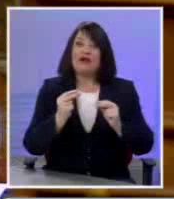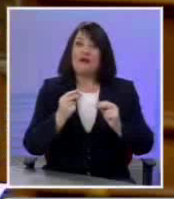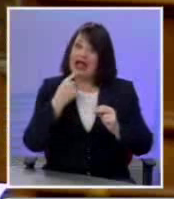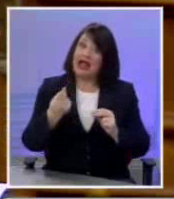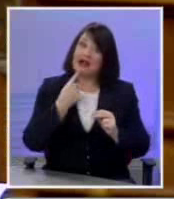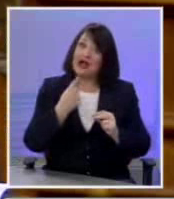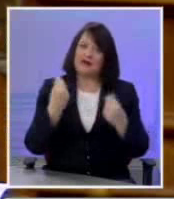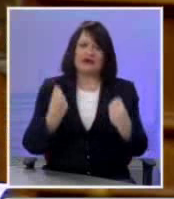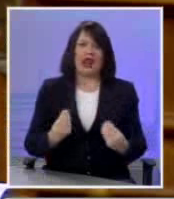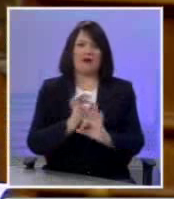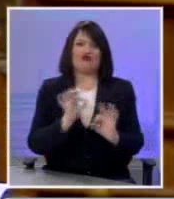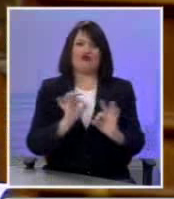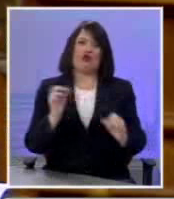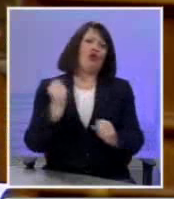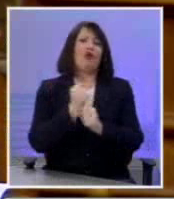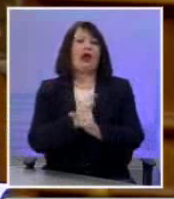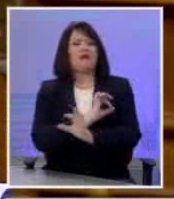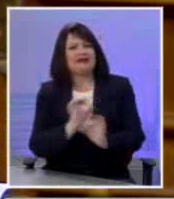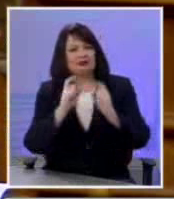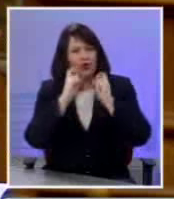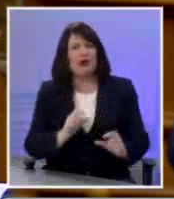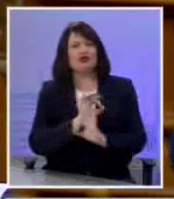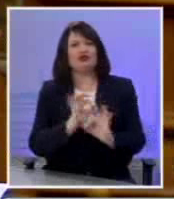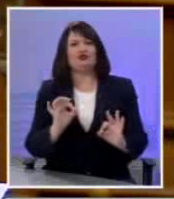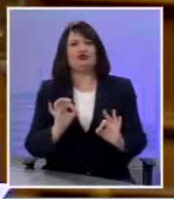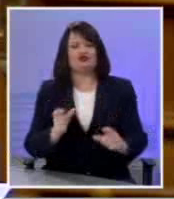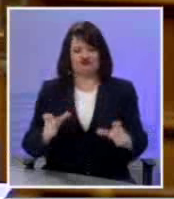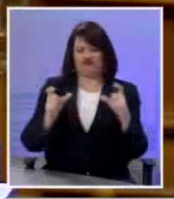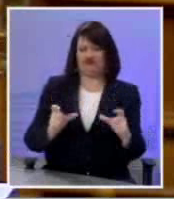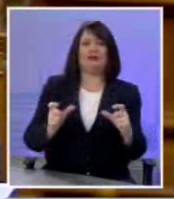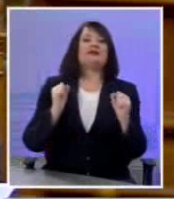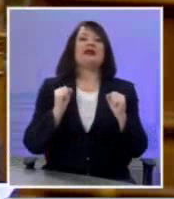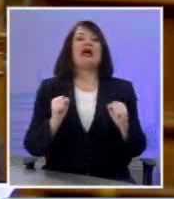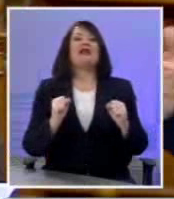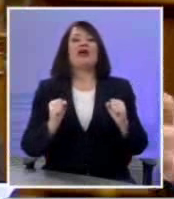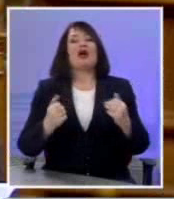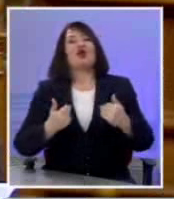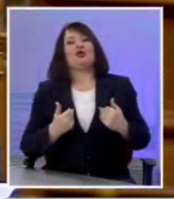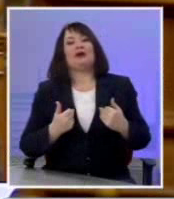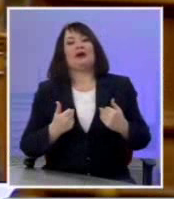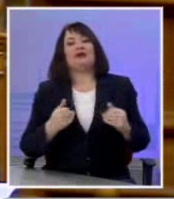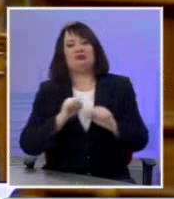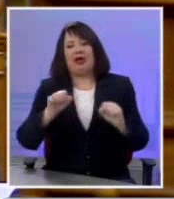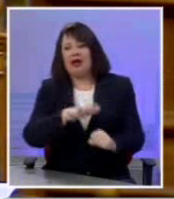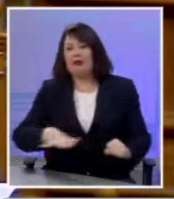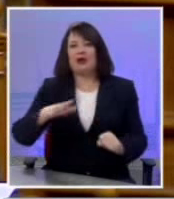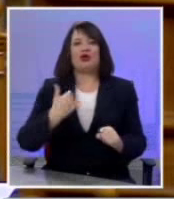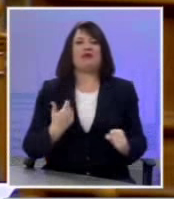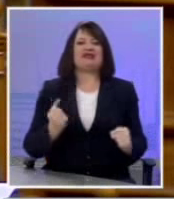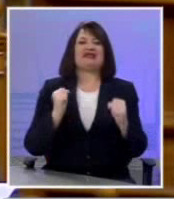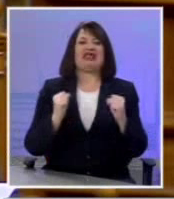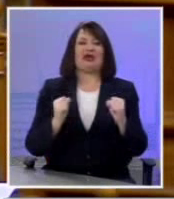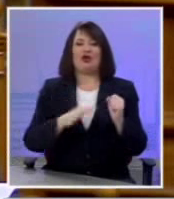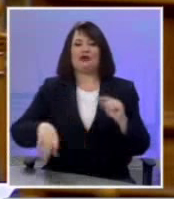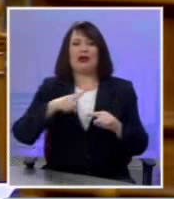της, και η Ελλάδα είναι το τελευταίο χειρό σταθερότητας σε μια αποσταθεροποιημένη περιοχή, και